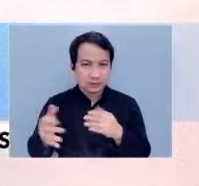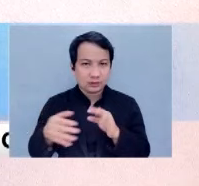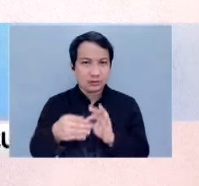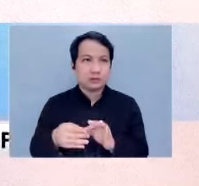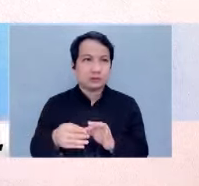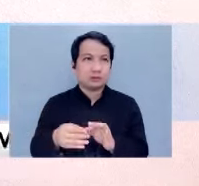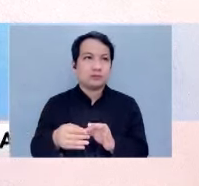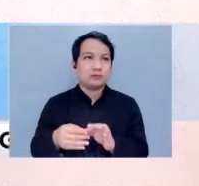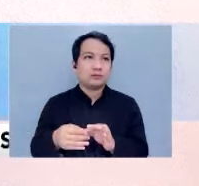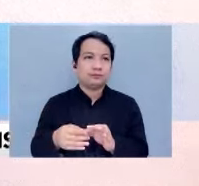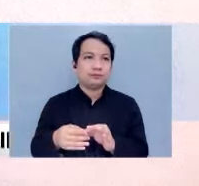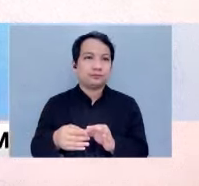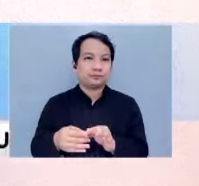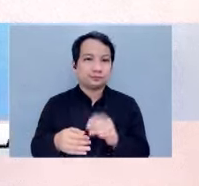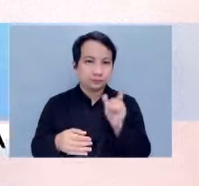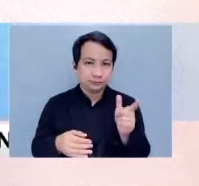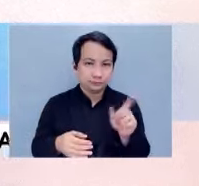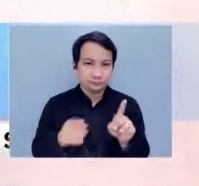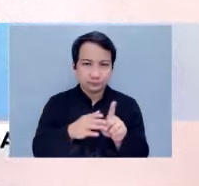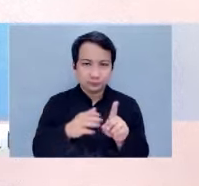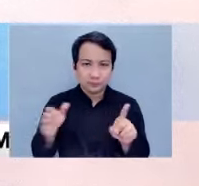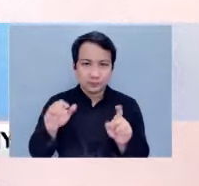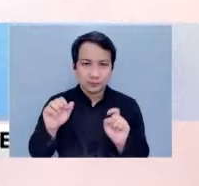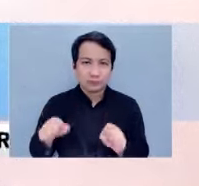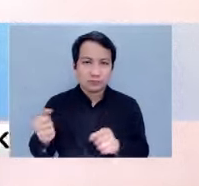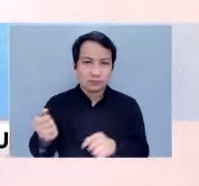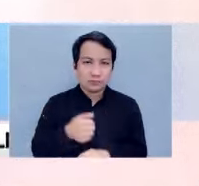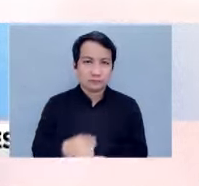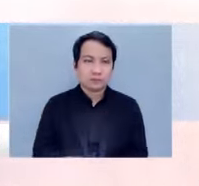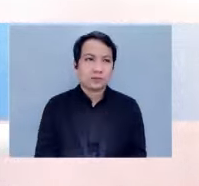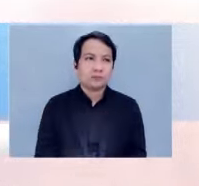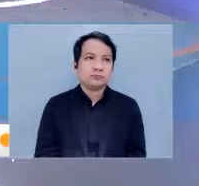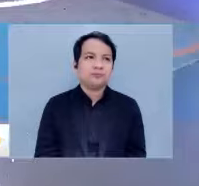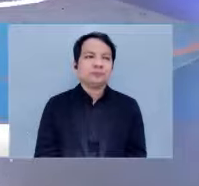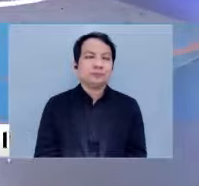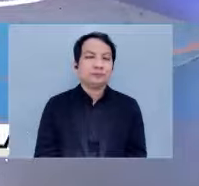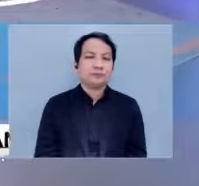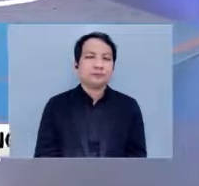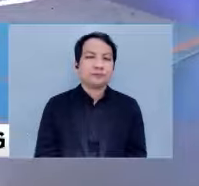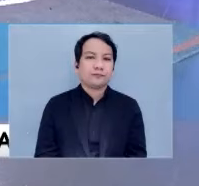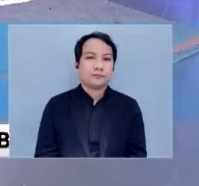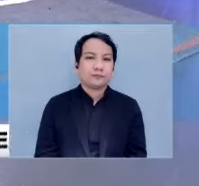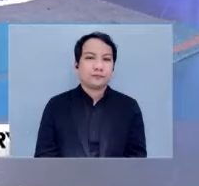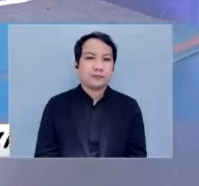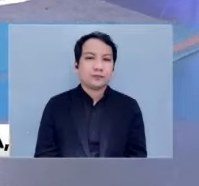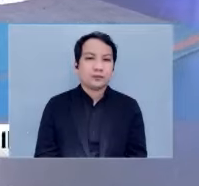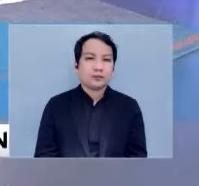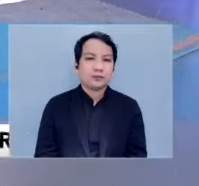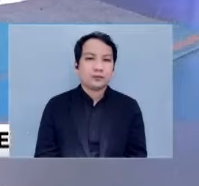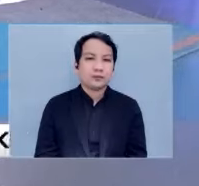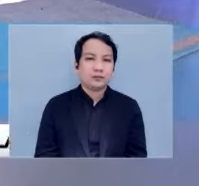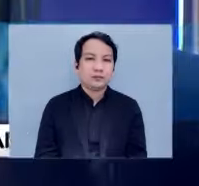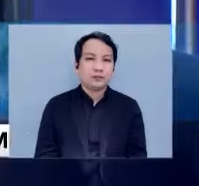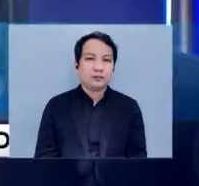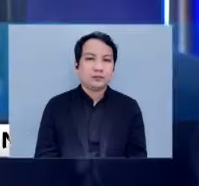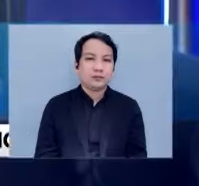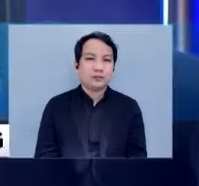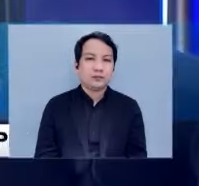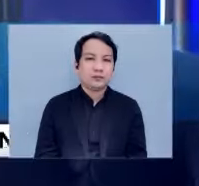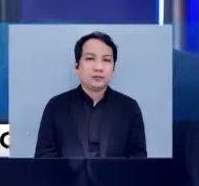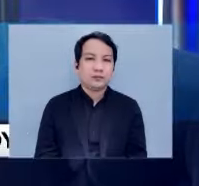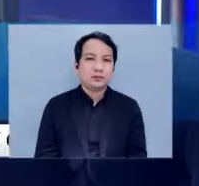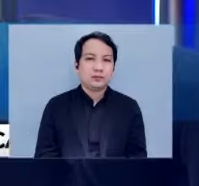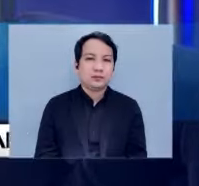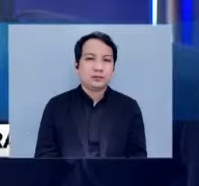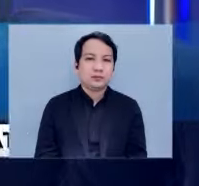Pag nag 21 ka, hanggang ganito pwede mong kunin. Okay, attorney, ito naman po, usapang financial pa rin, no, or pera. Attorney, paano po